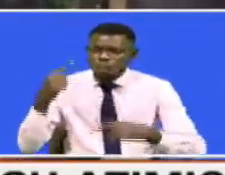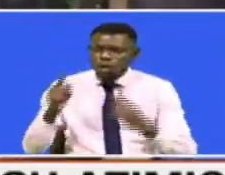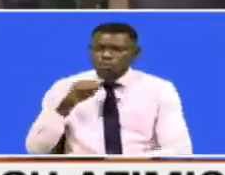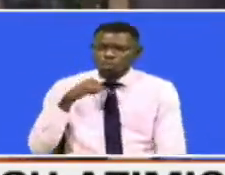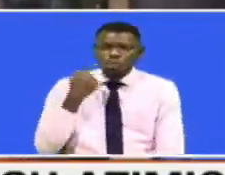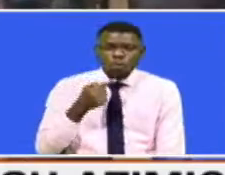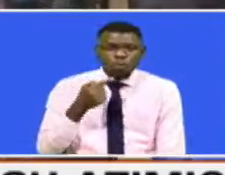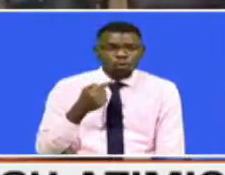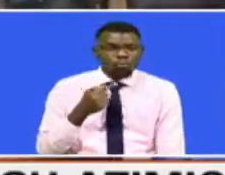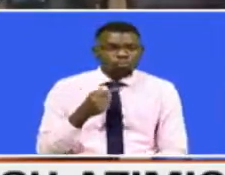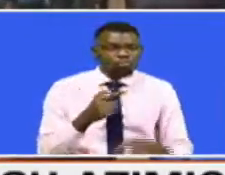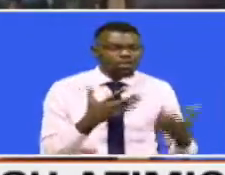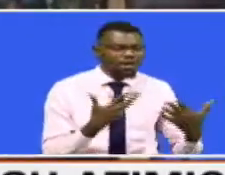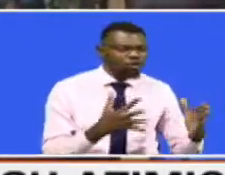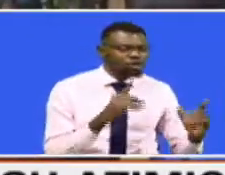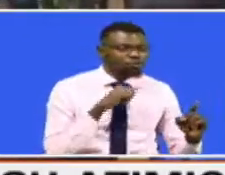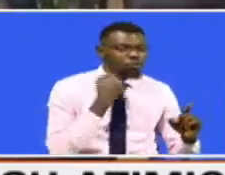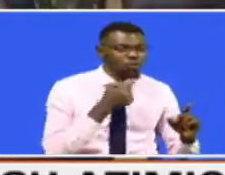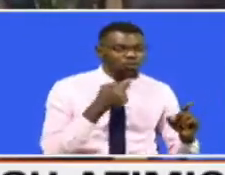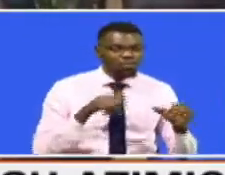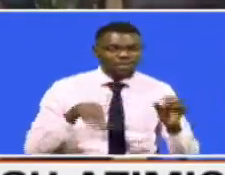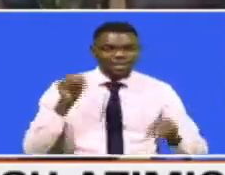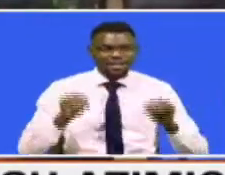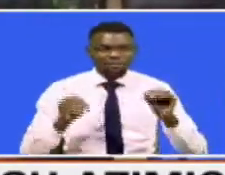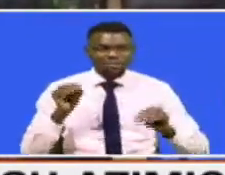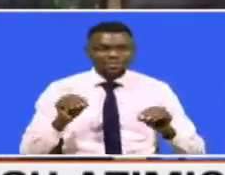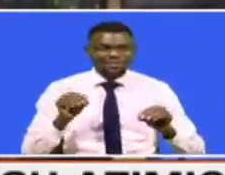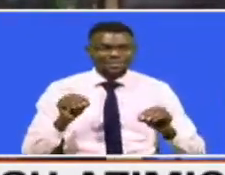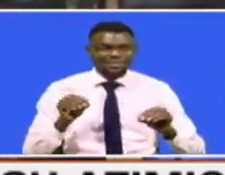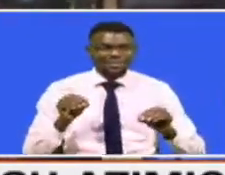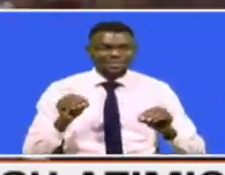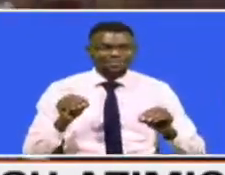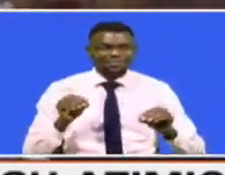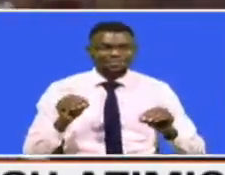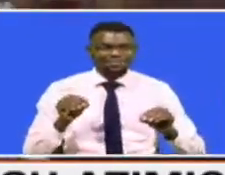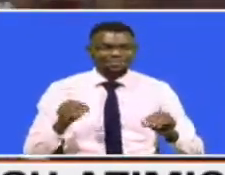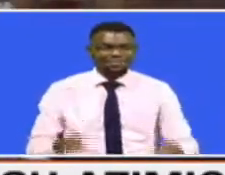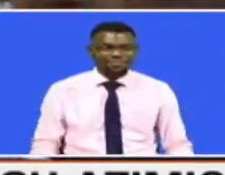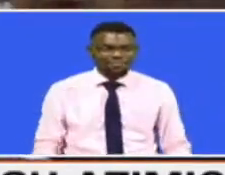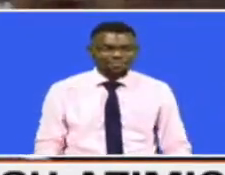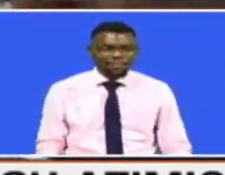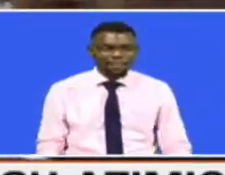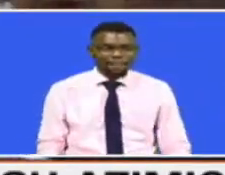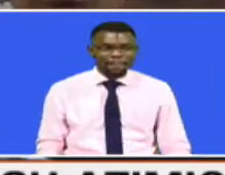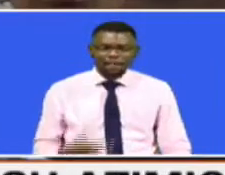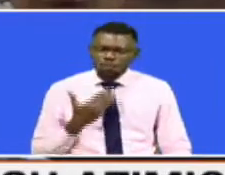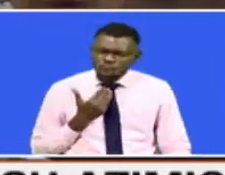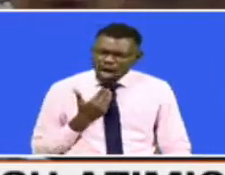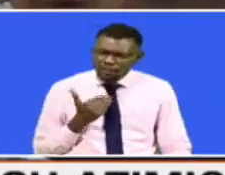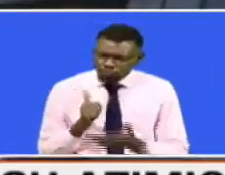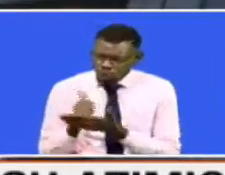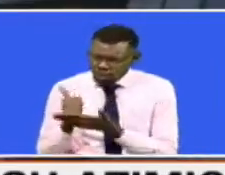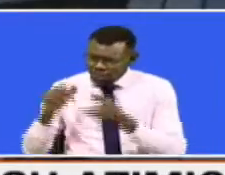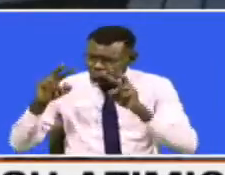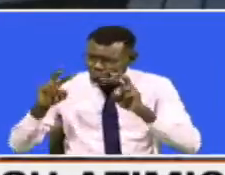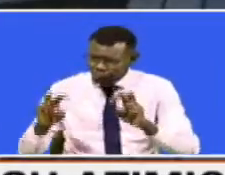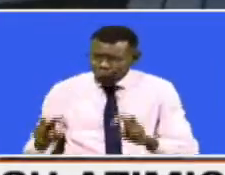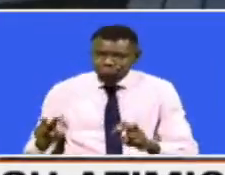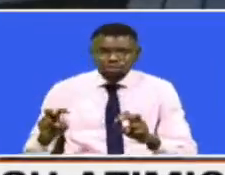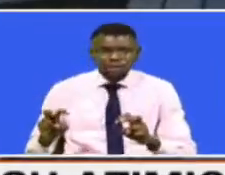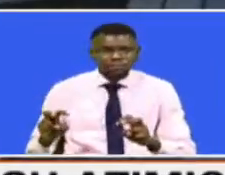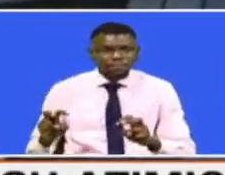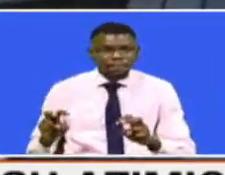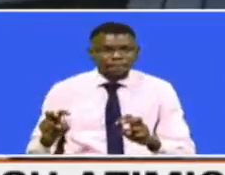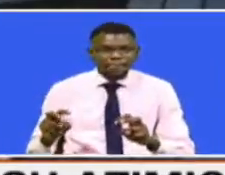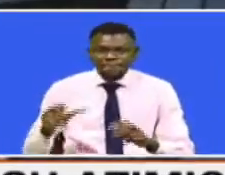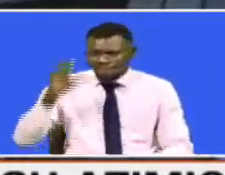who lost the elections? Then let us audit. Begin first by auditing